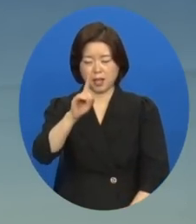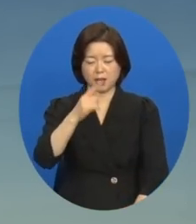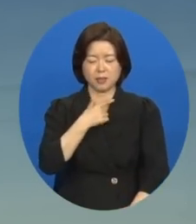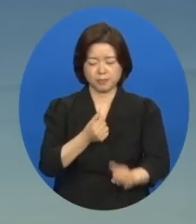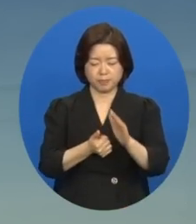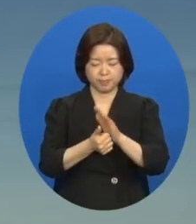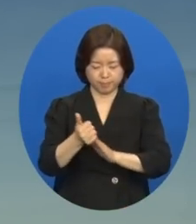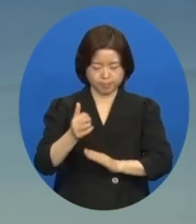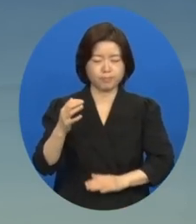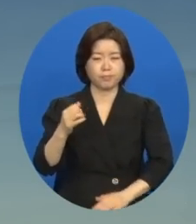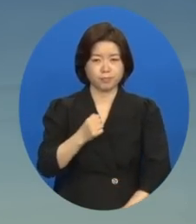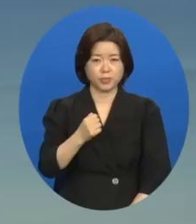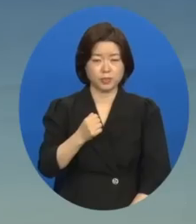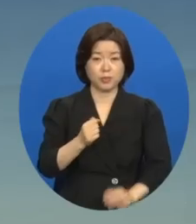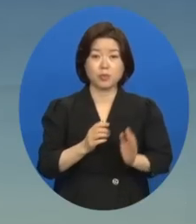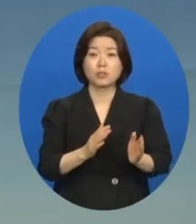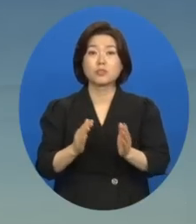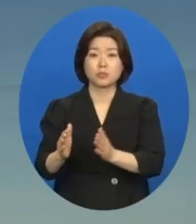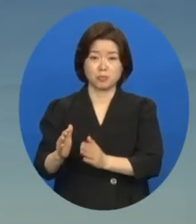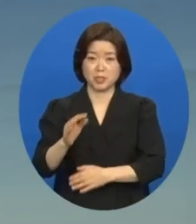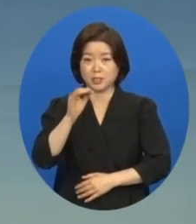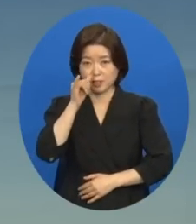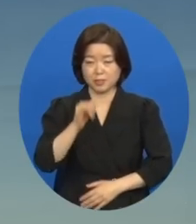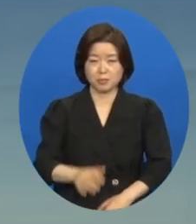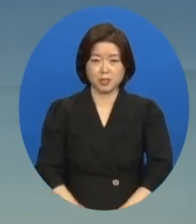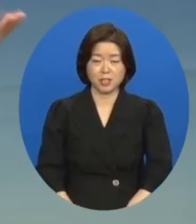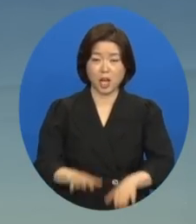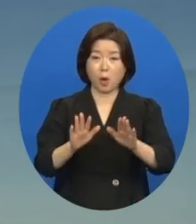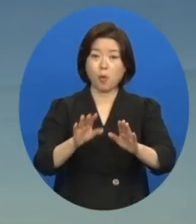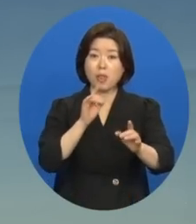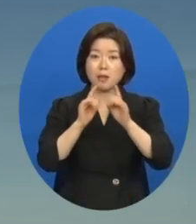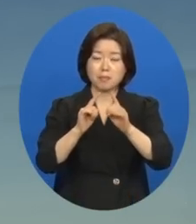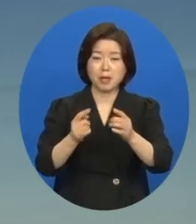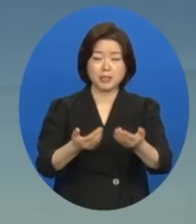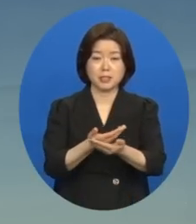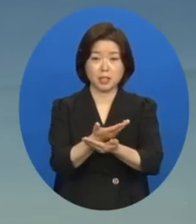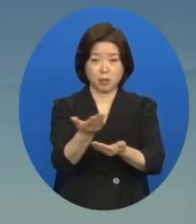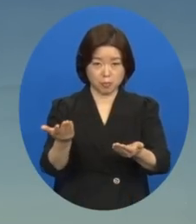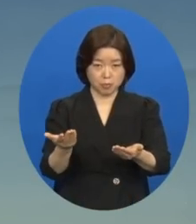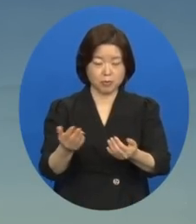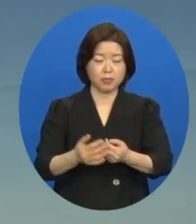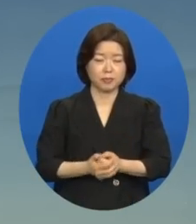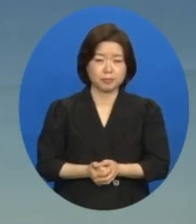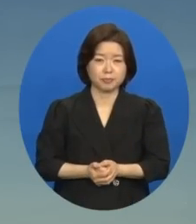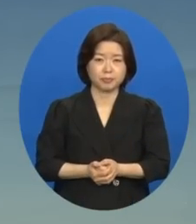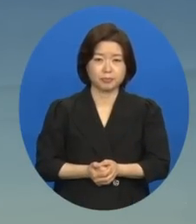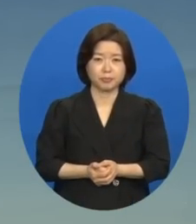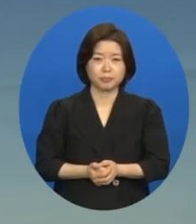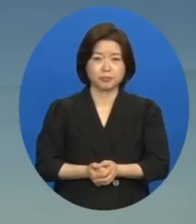가지고 설교를 준비했습니다. 오늘 말씀을 함께 나누는 여러분들이